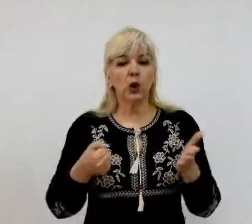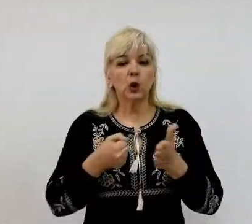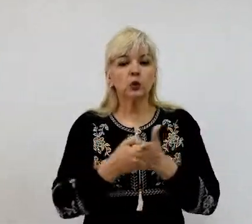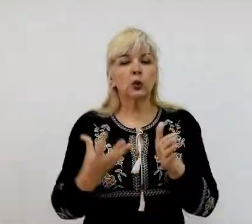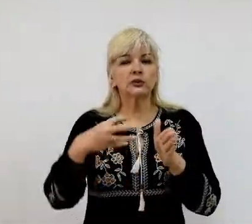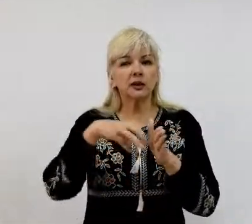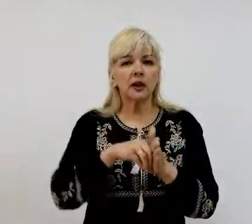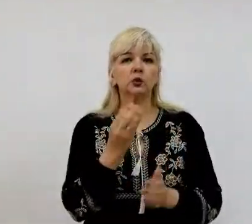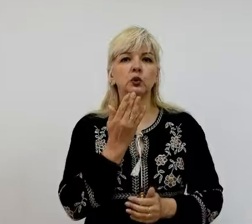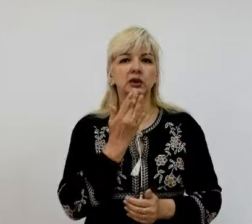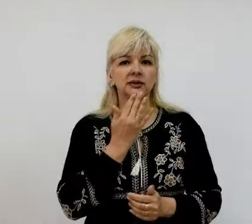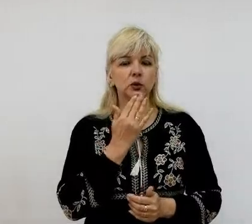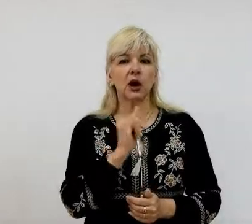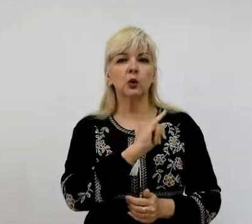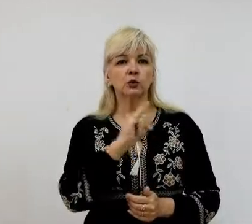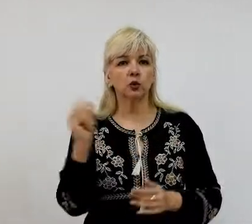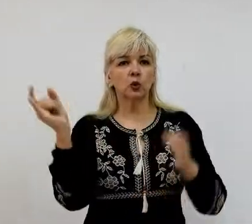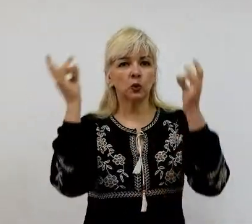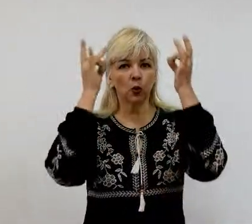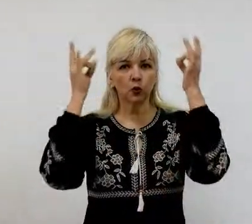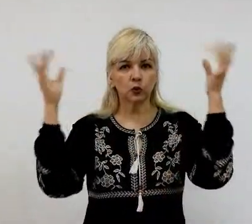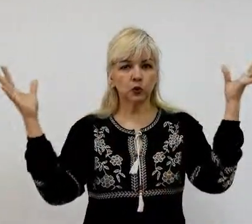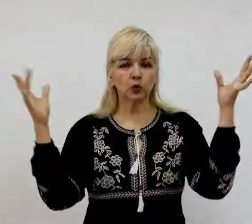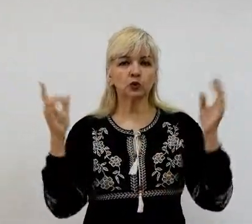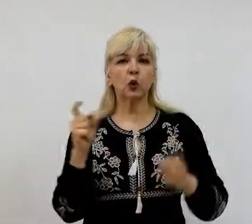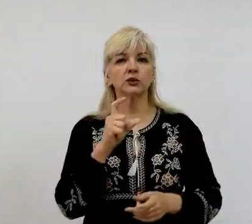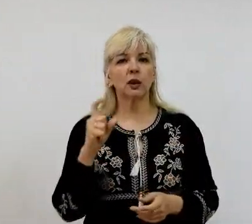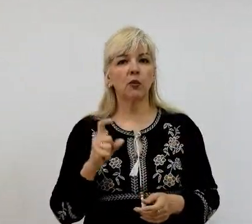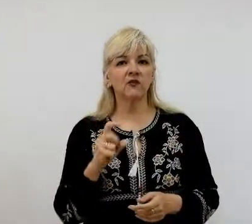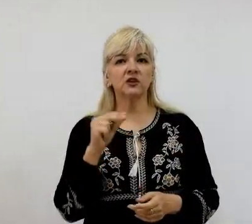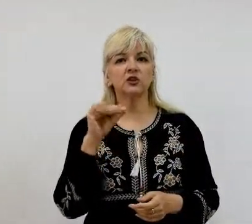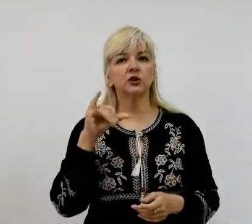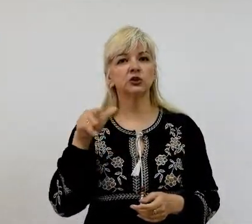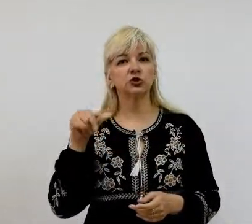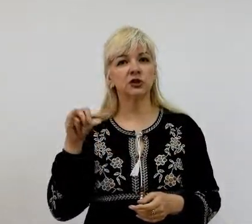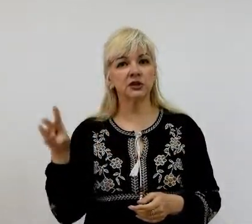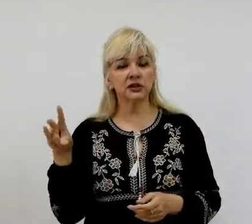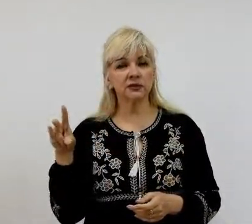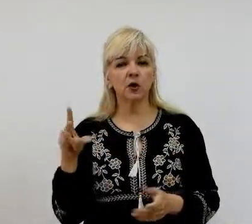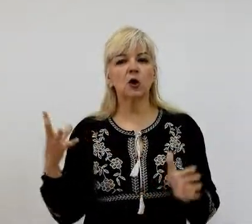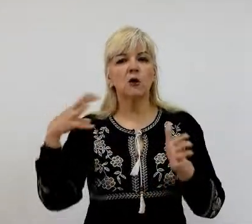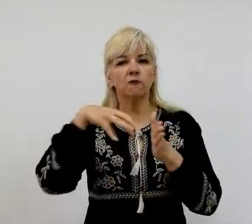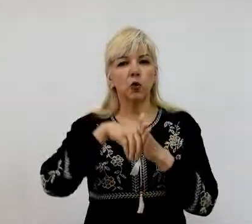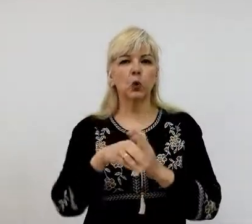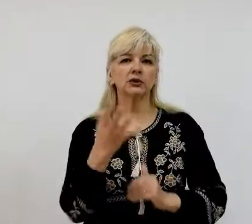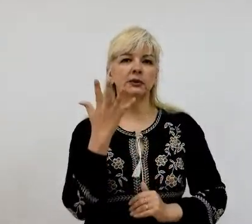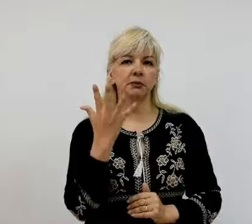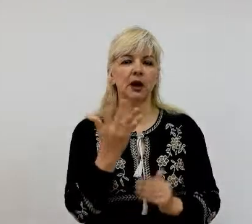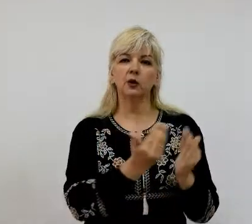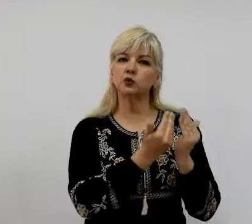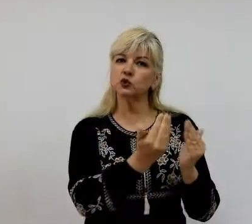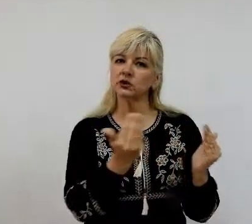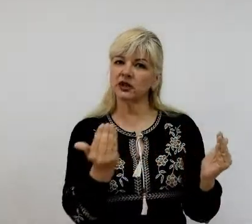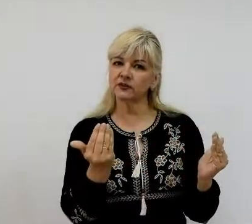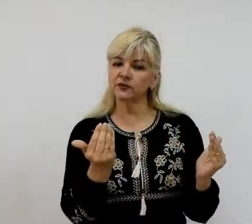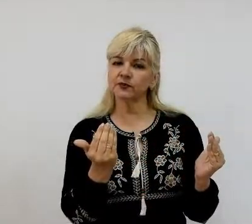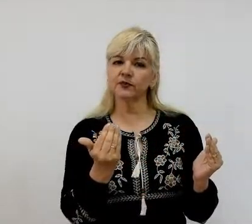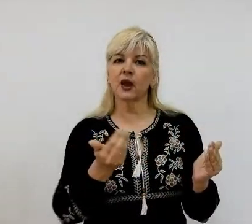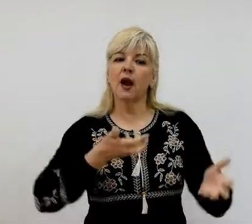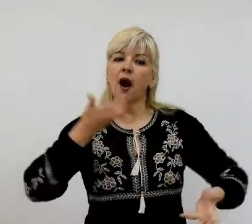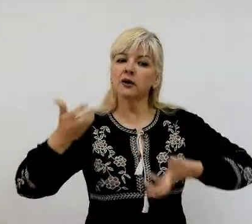до Холодного Яру. Знайомство з туристичними об'єктами нашого краю зазвичай починається з відвідування